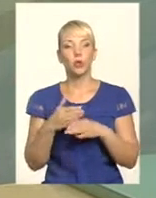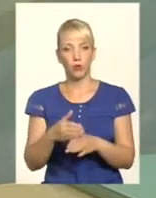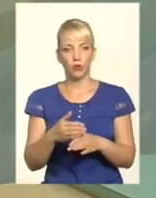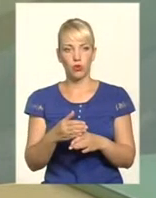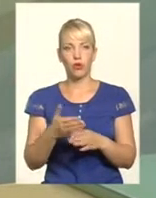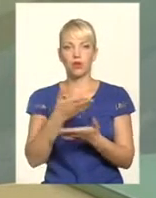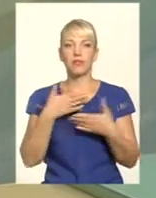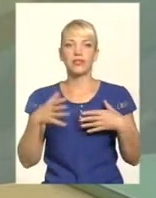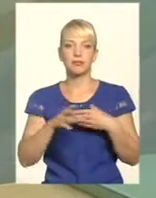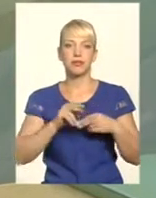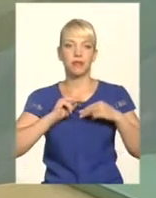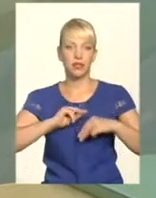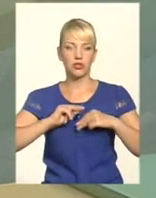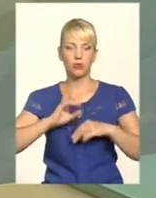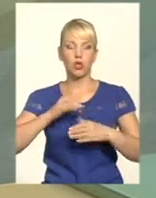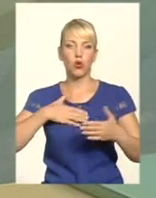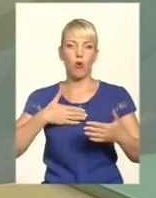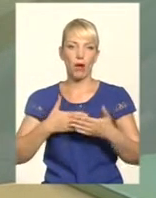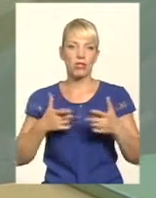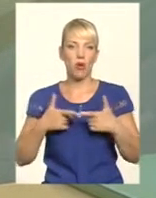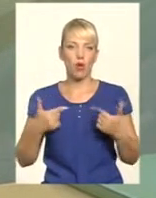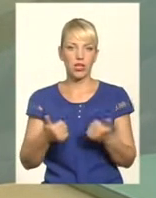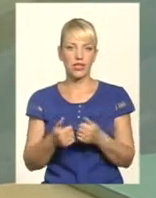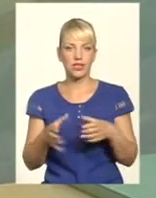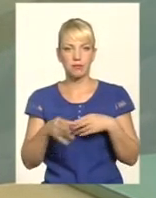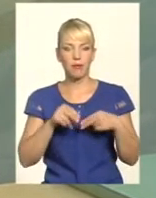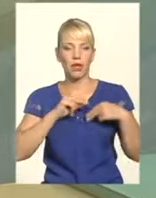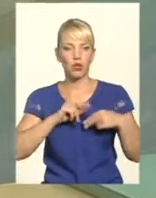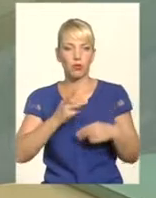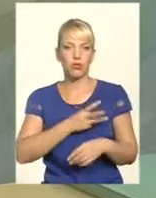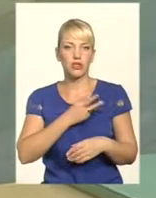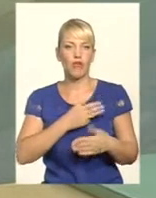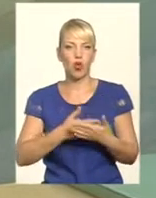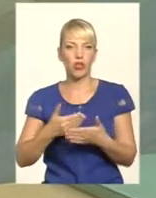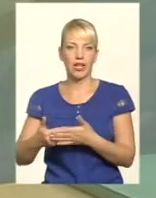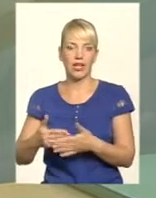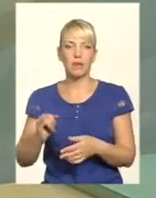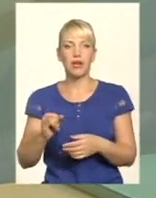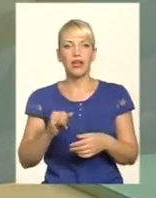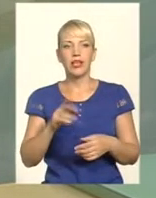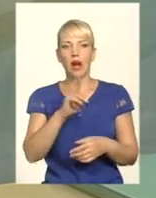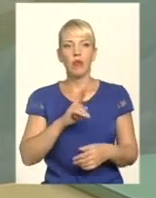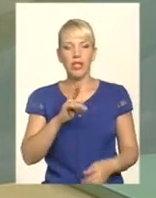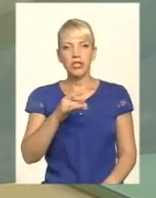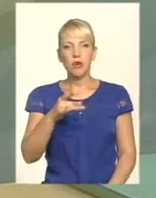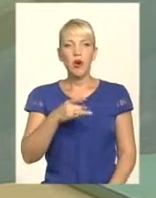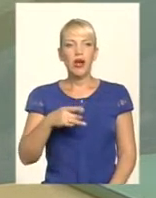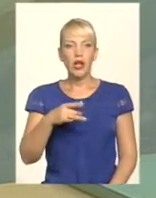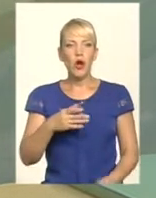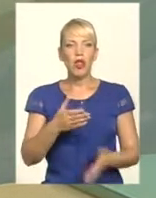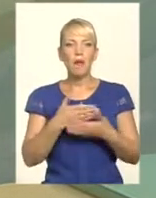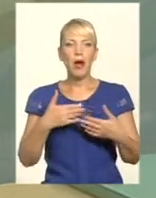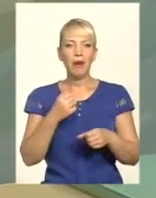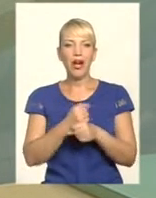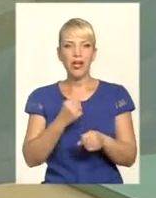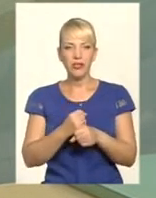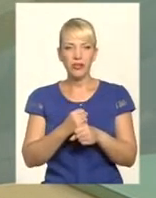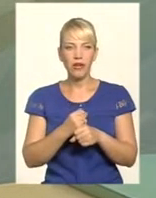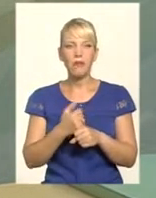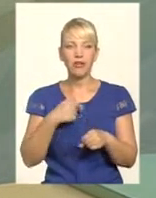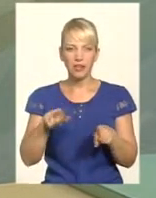ми співпрацюємо як громадська організація, співпрацюємо із волонтерами, безпосередньо в Ярмолинському районі ми співпрацюємо, так